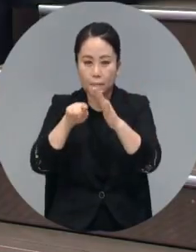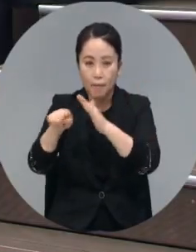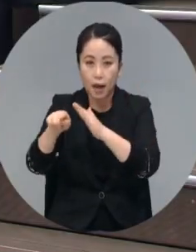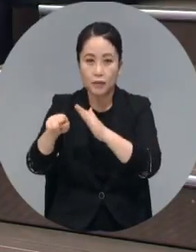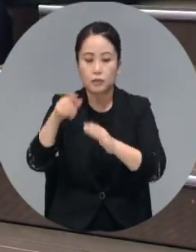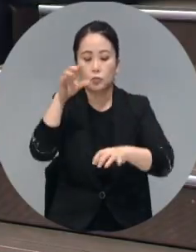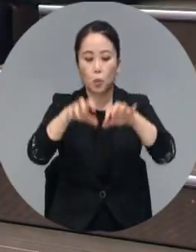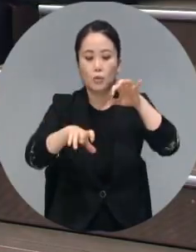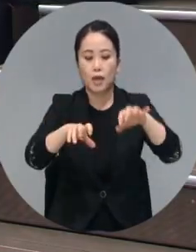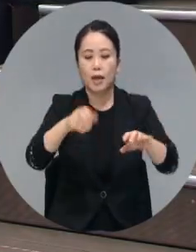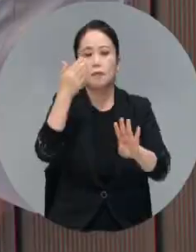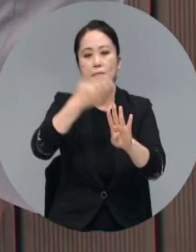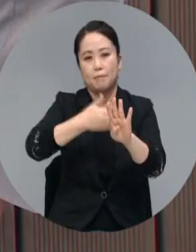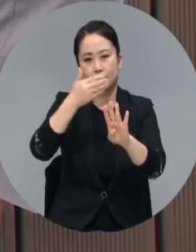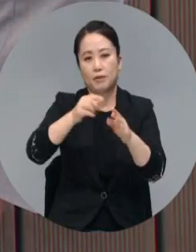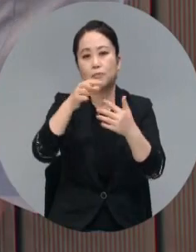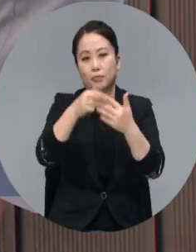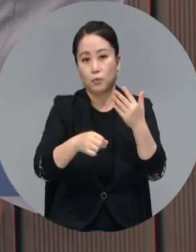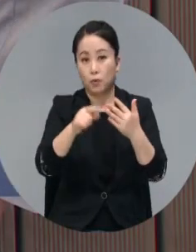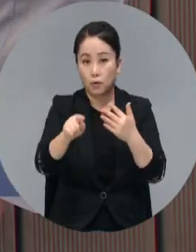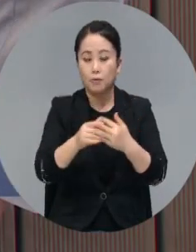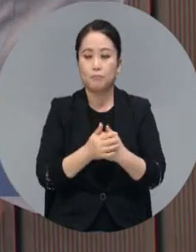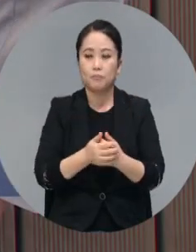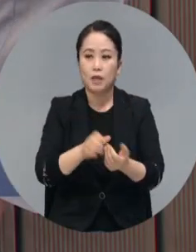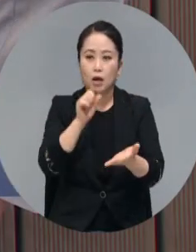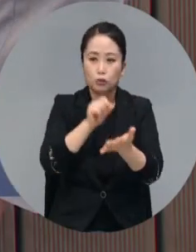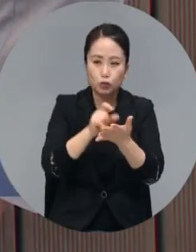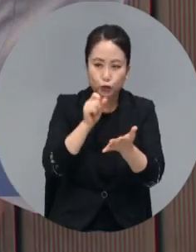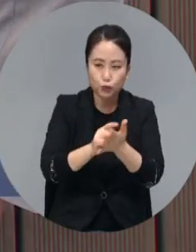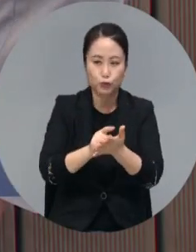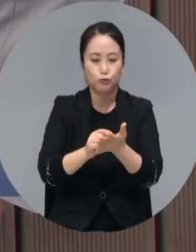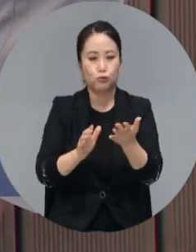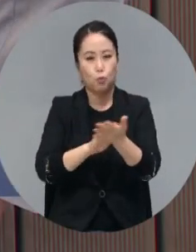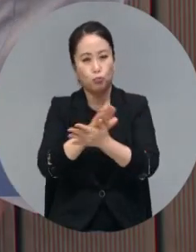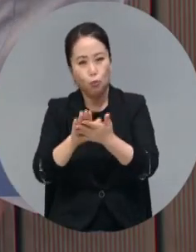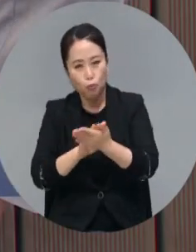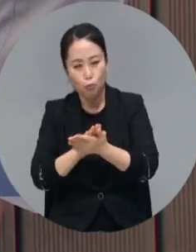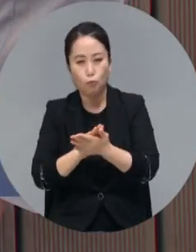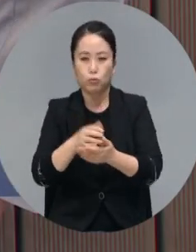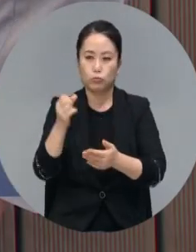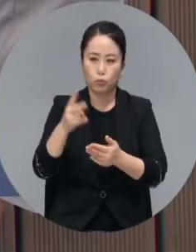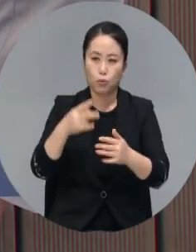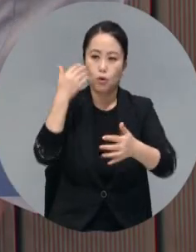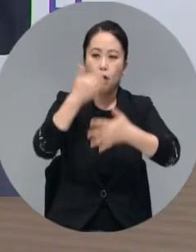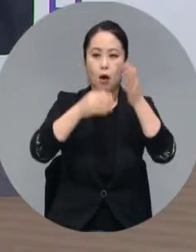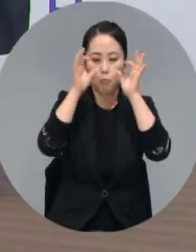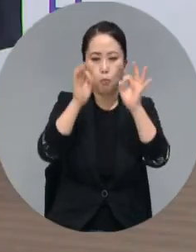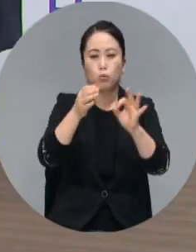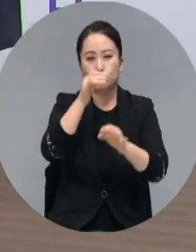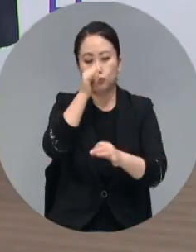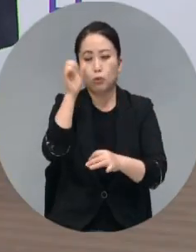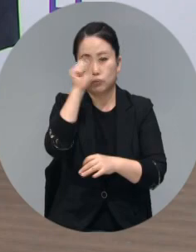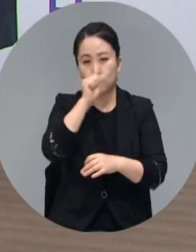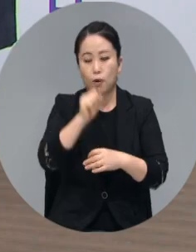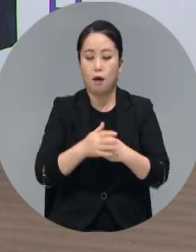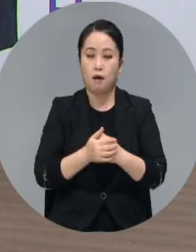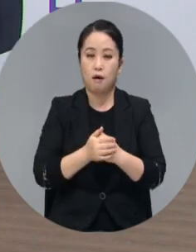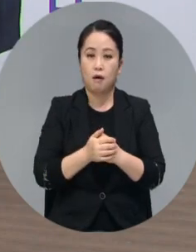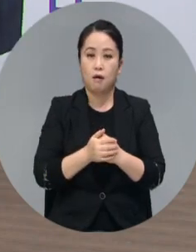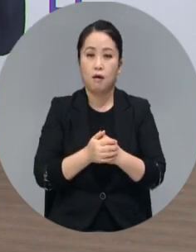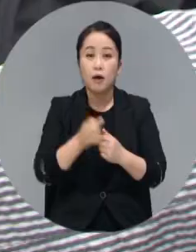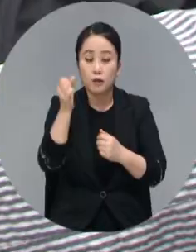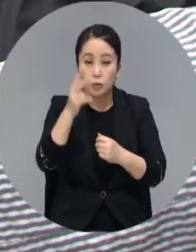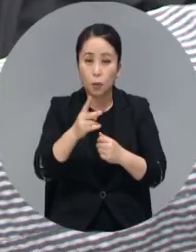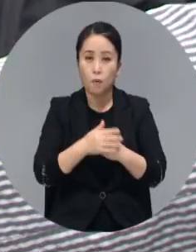프로그램입니다. 축구도 하고 놀기도 하고 그런 영화도 볼 수 있고 공연도 볼 수 있어서 너무 좋습니다. 색다른